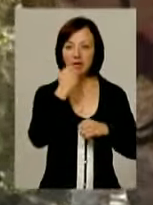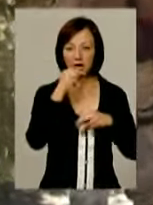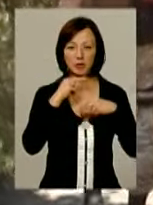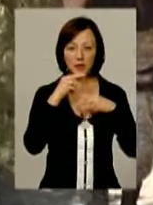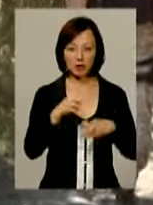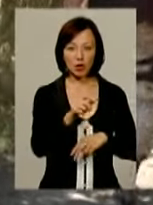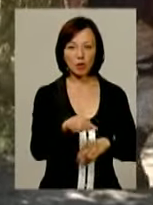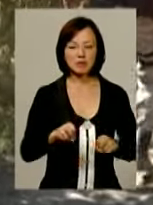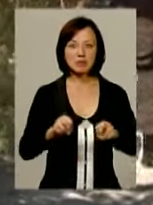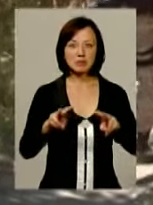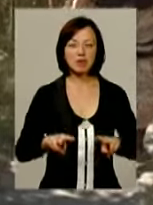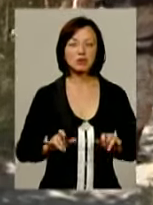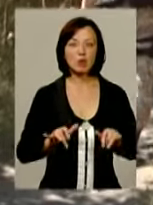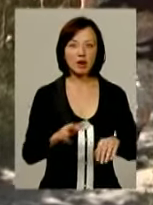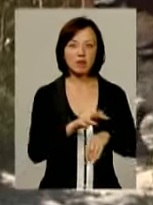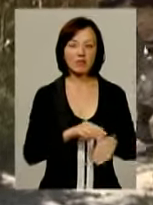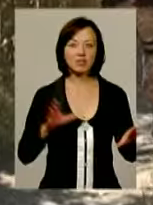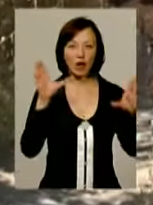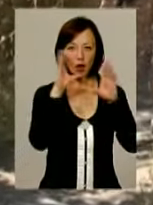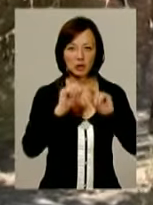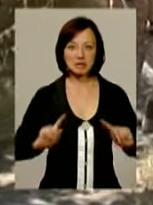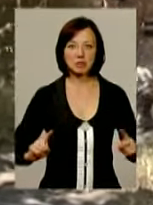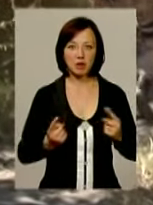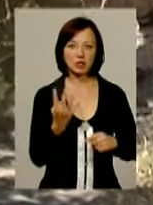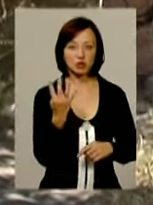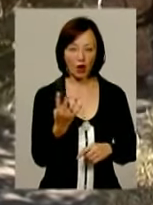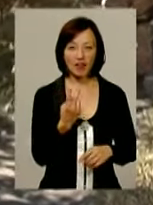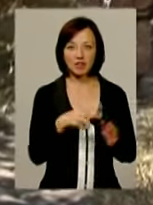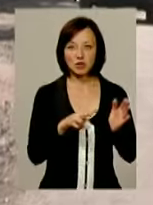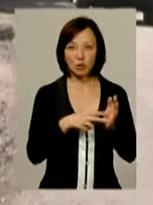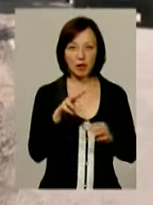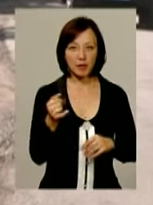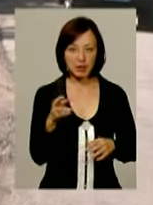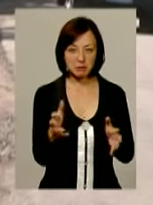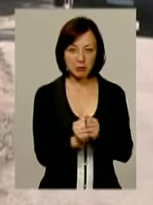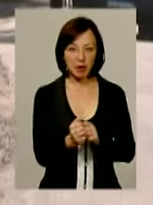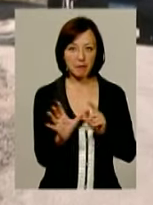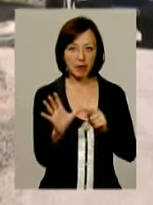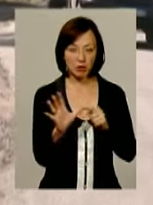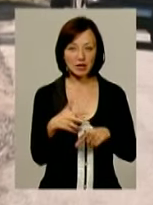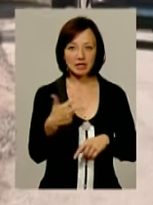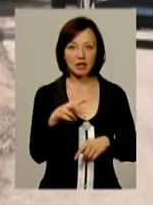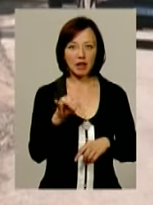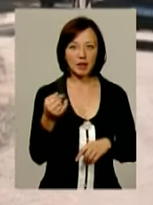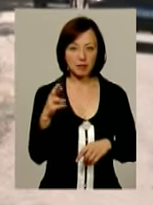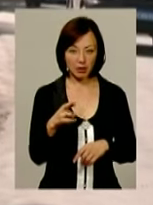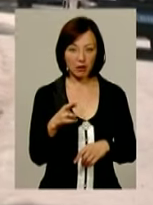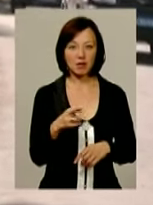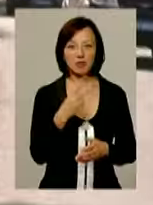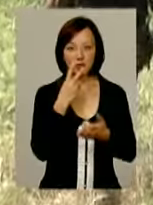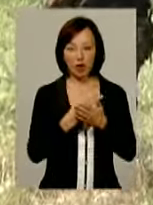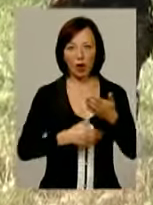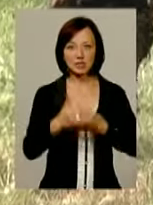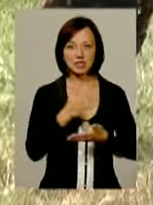громадськості та спецоперації правоохоронців вдалося спіймати 4 втікачів. 27 липня спіймали 5-го. 30 липня дав про себе знати